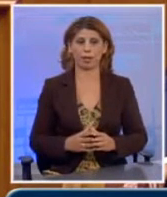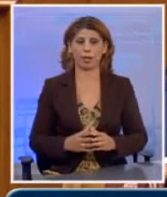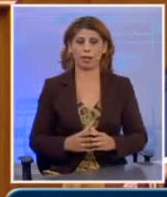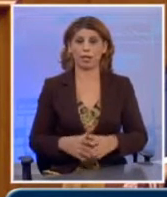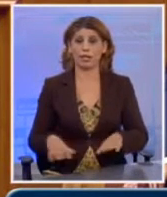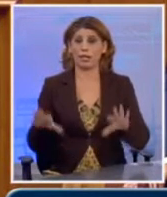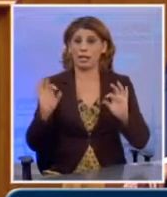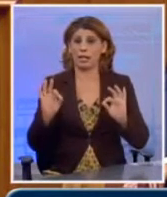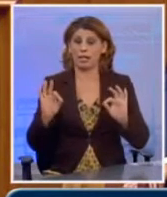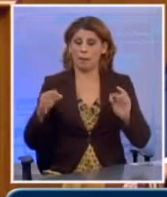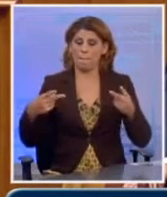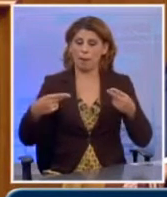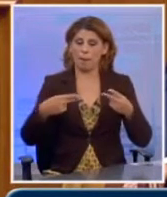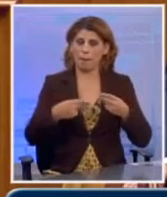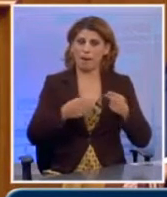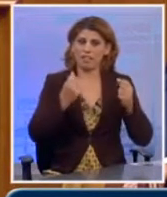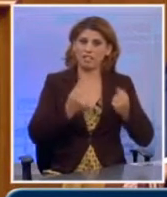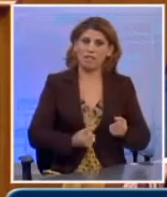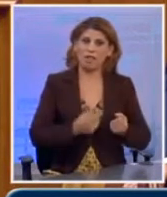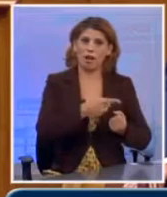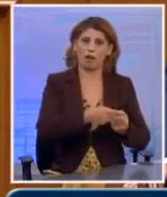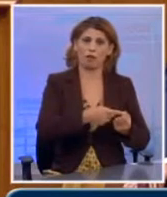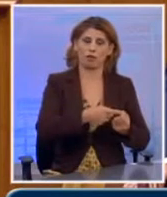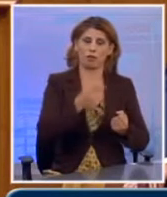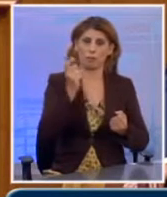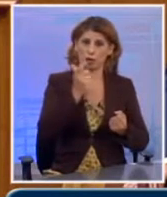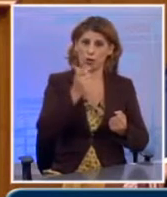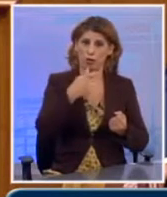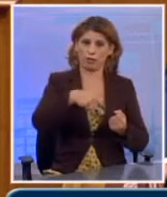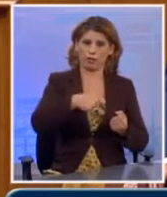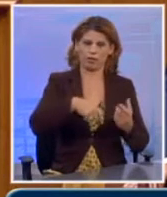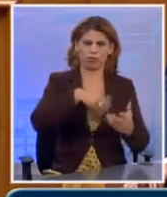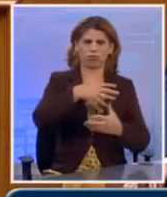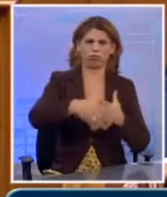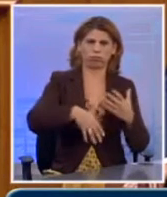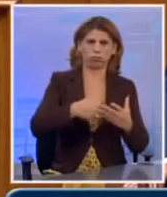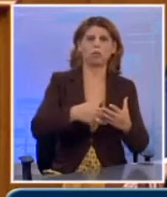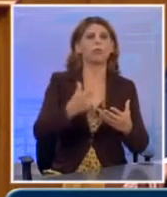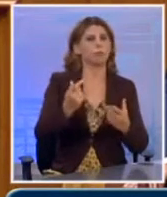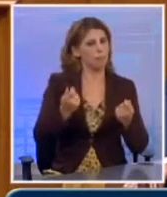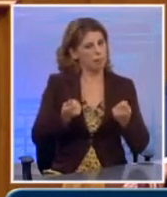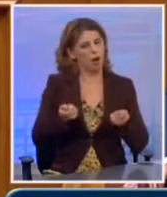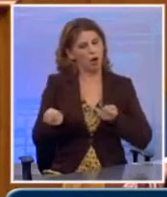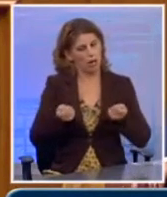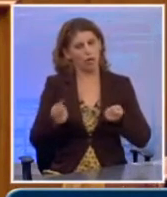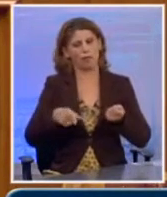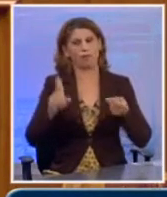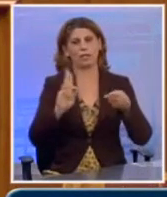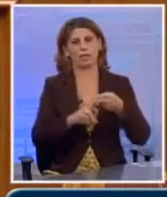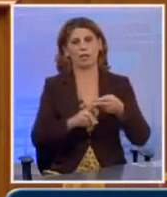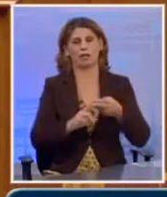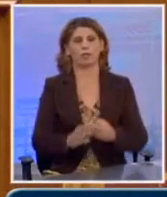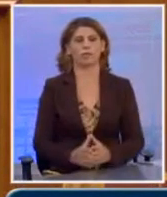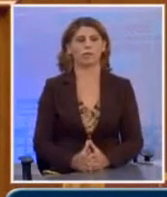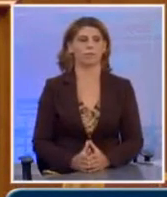είχαν αρχίσει περικοπές σε βάρος των μισθολογίων των δικαστών, είχε υπάρξει μεγάλη αναταραχή και έγινε αυτή η συνάντηση.